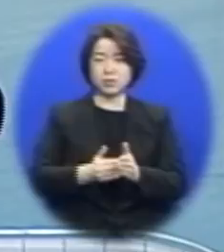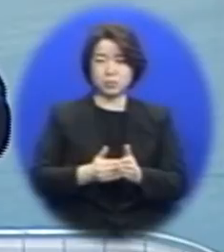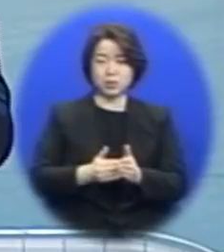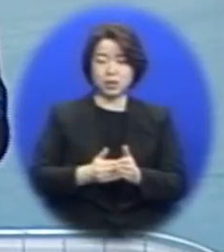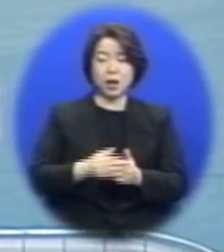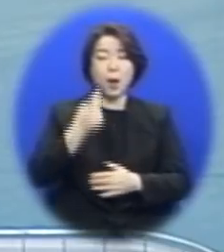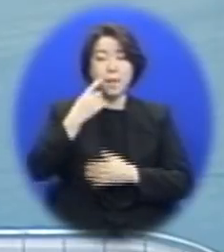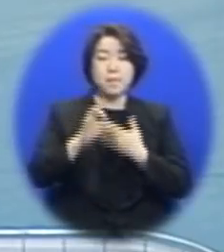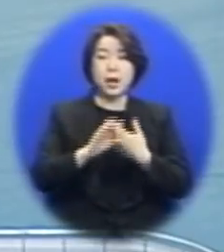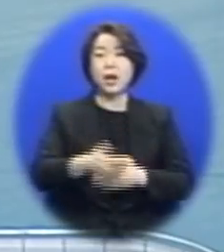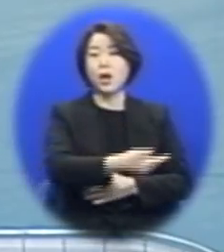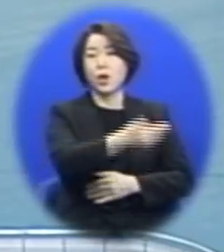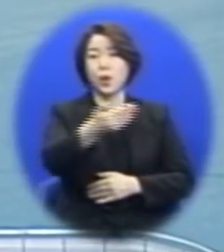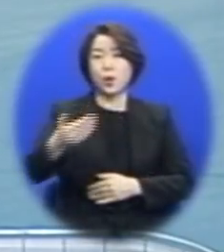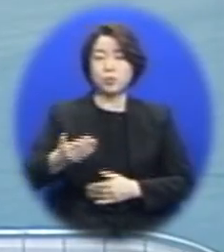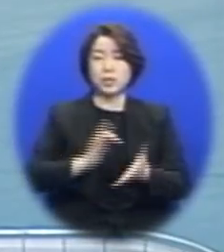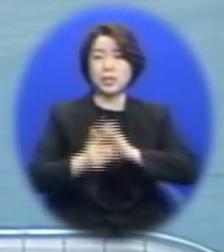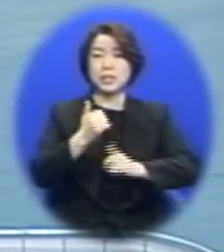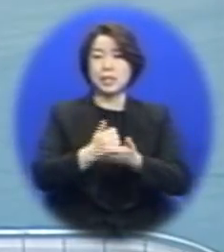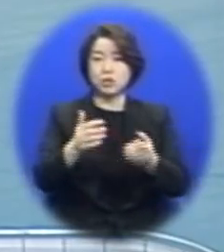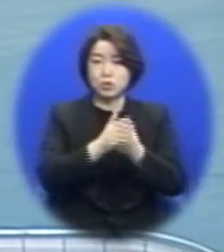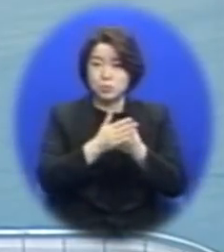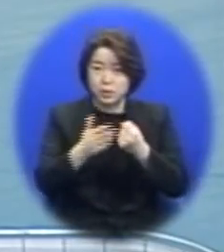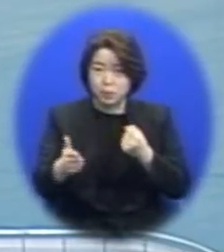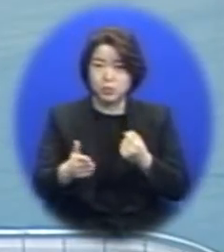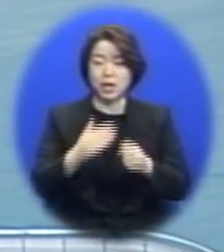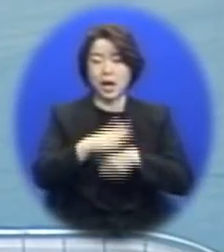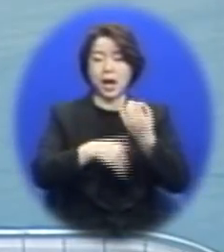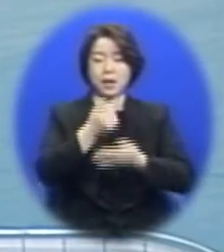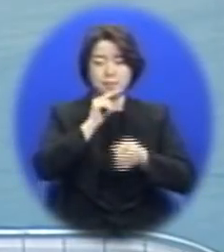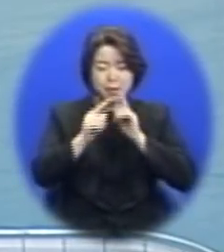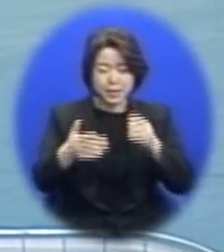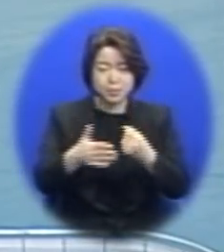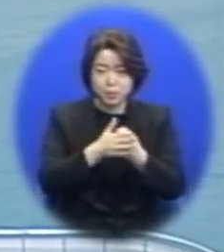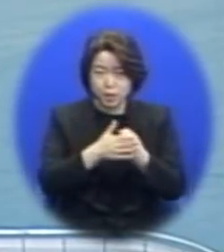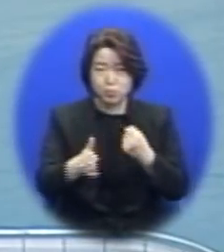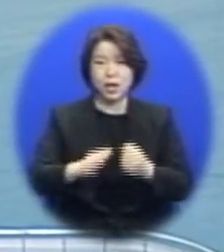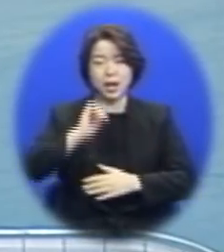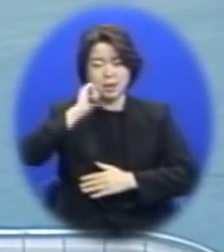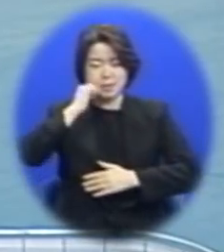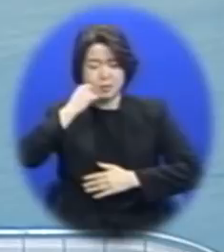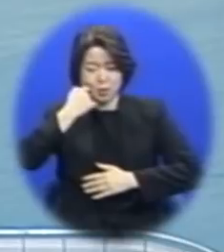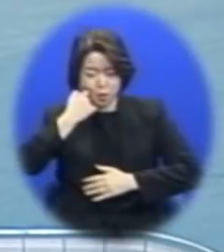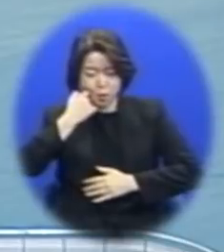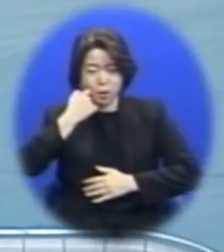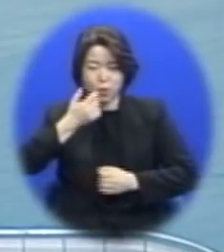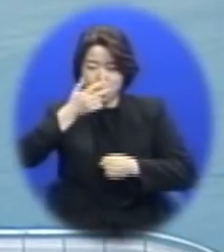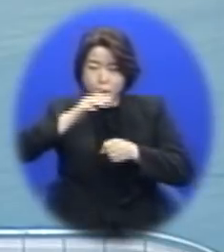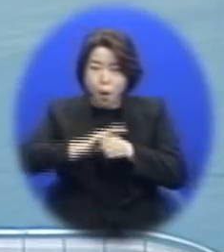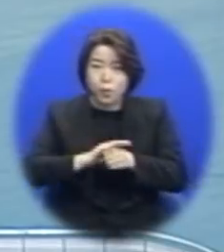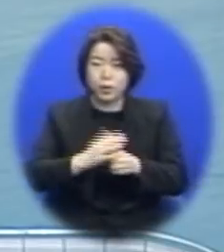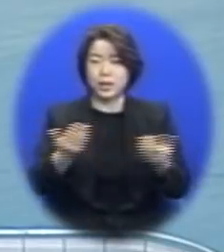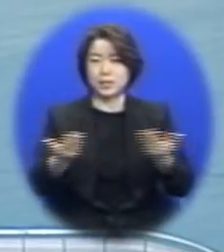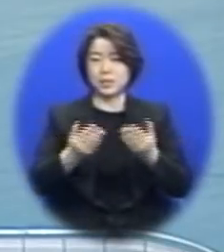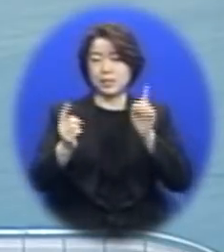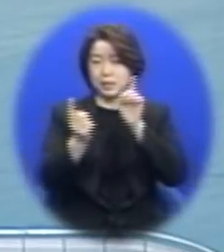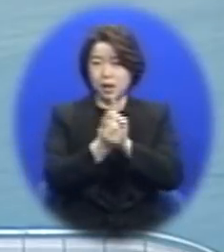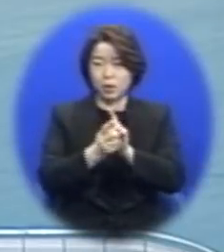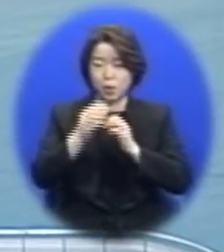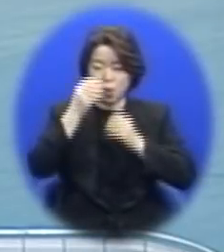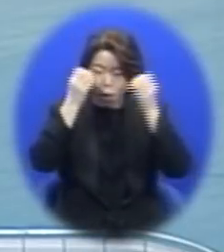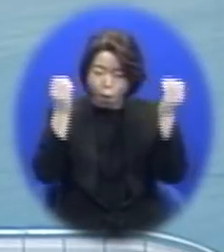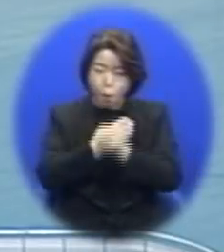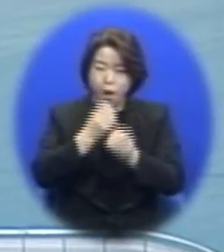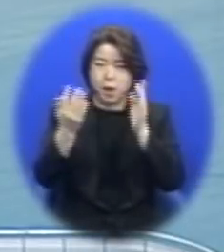만약에 여러분이 예수님 때문에, 하나님의 말씀 때문에 억울한 일을 당하고 멸시를 당했다면, 오해를 받고 고난을